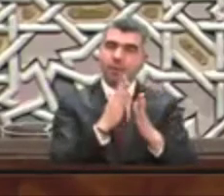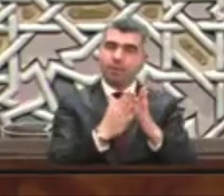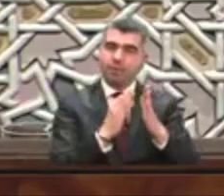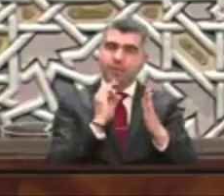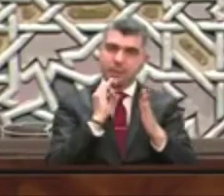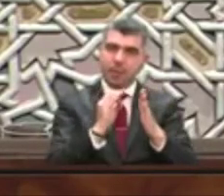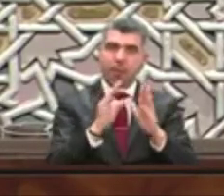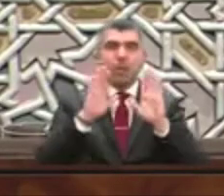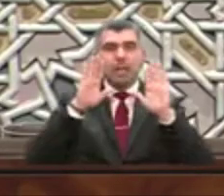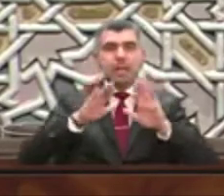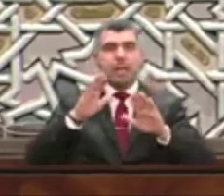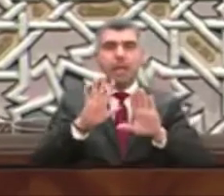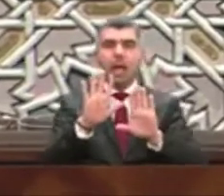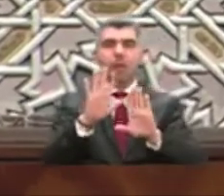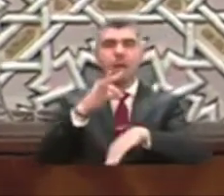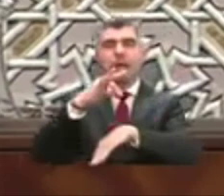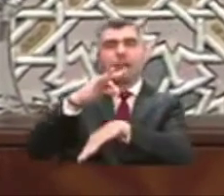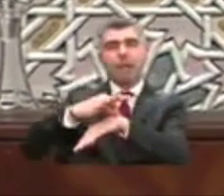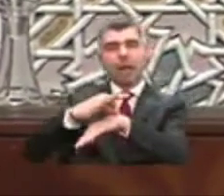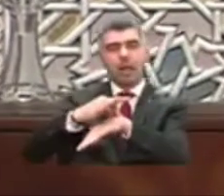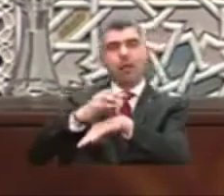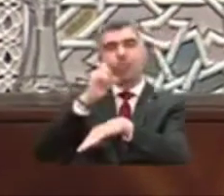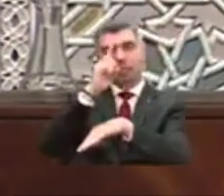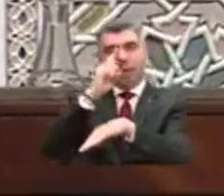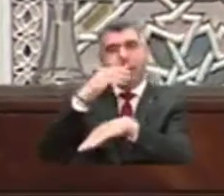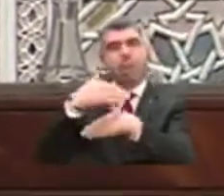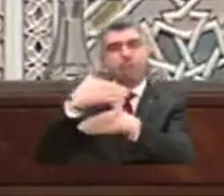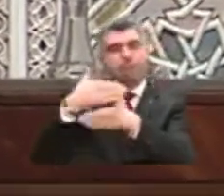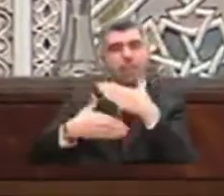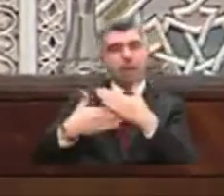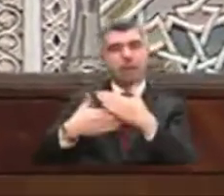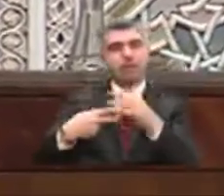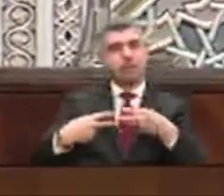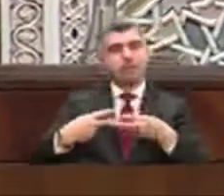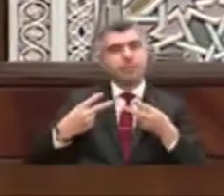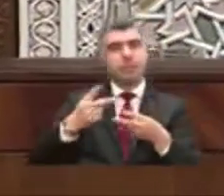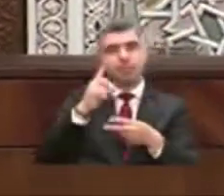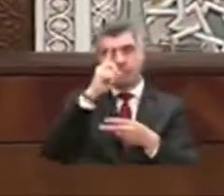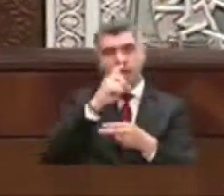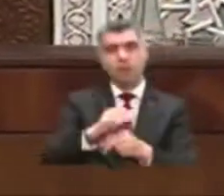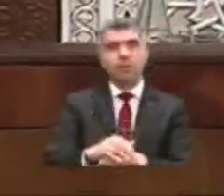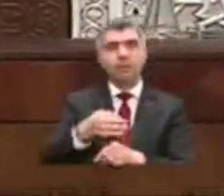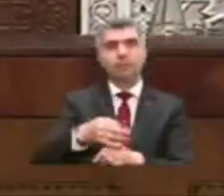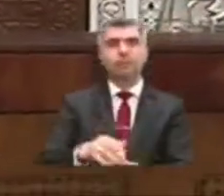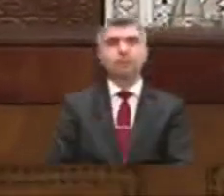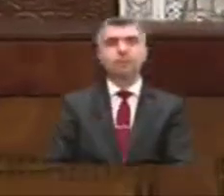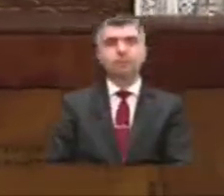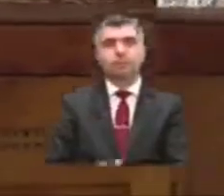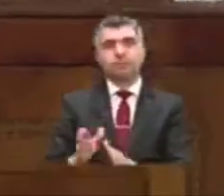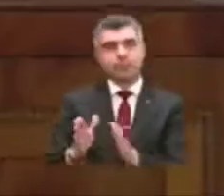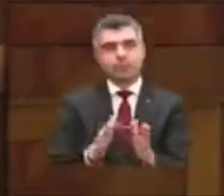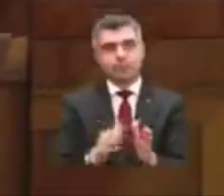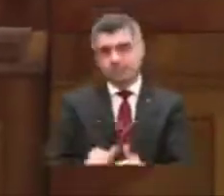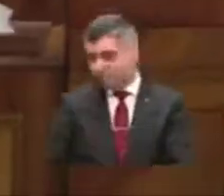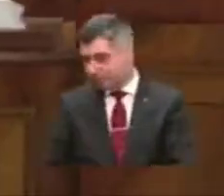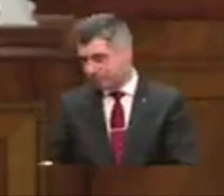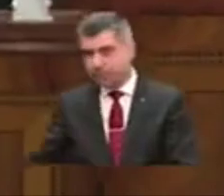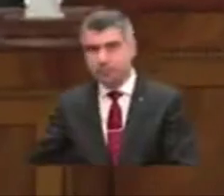الجلسه للصلاه لعشر دقائق كامله وغير ناقصة وغير زائدة. رفعت الجلسة.